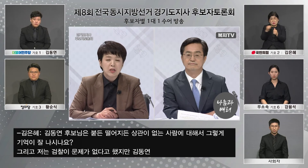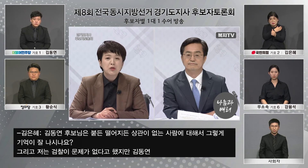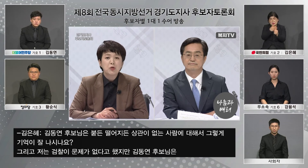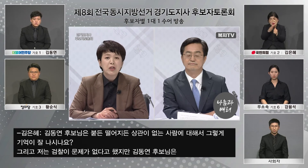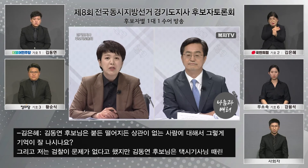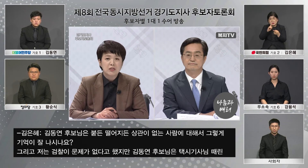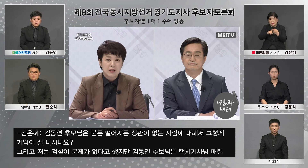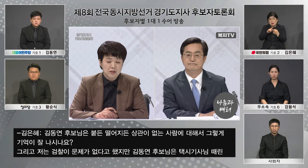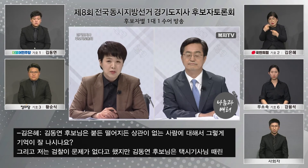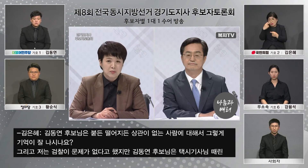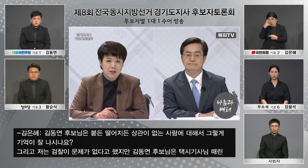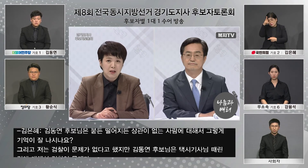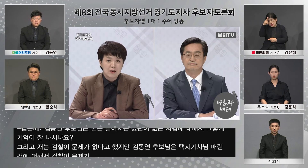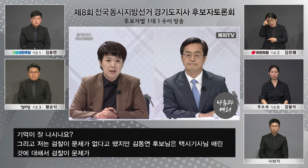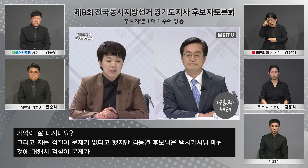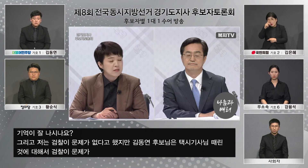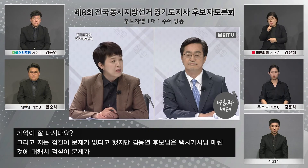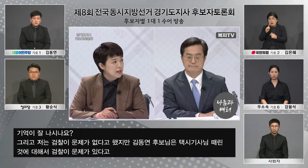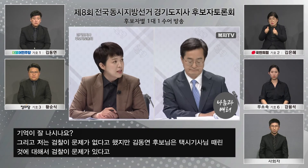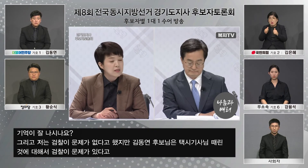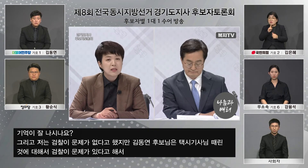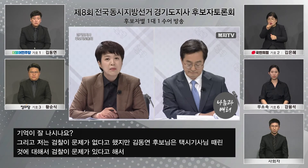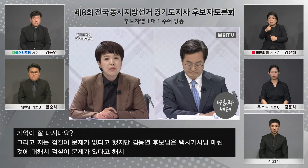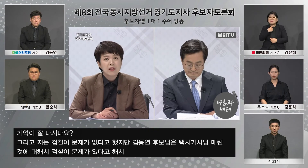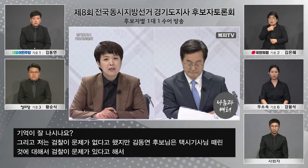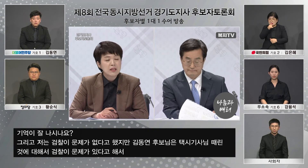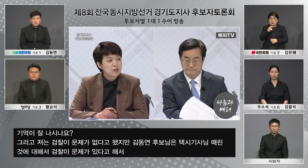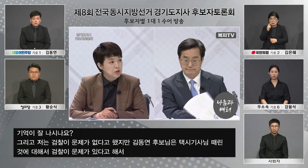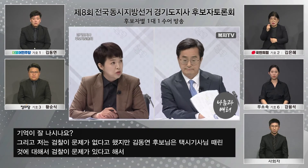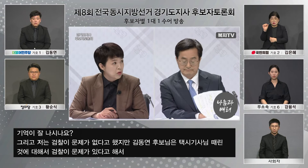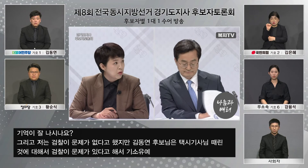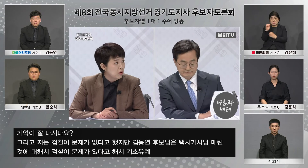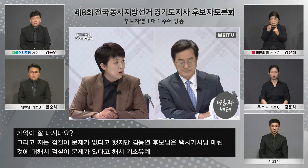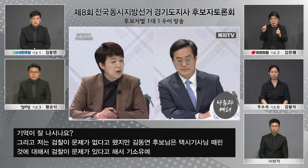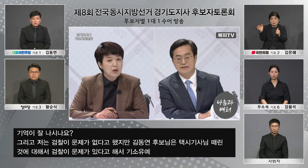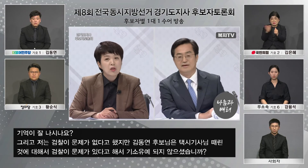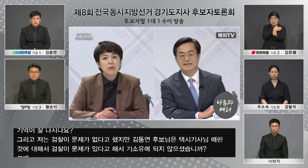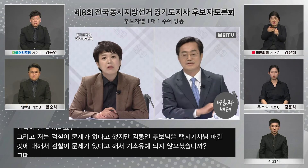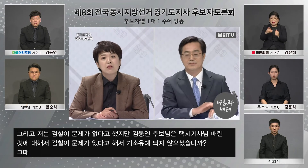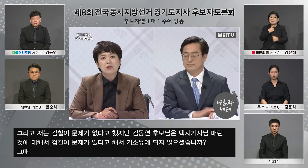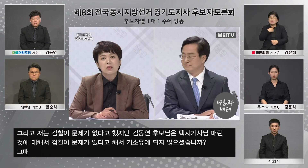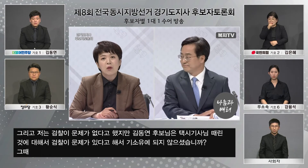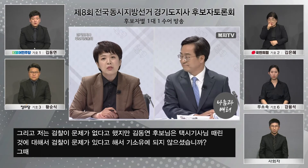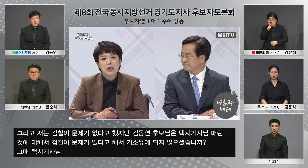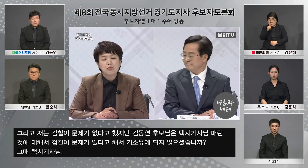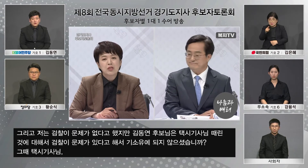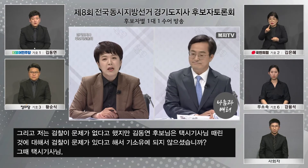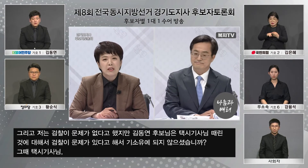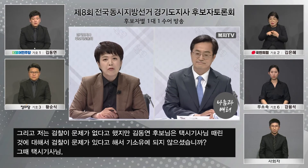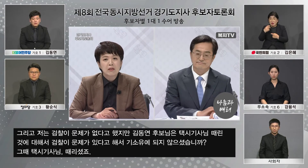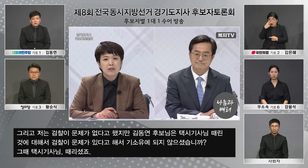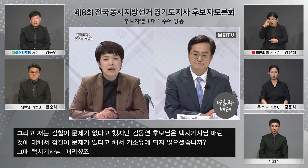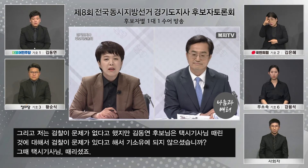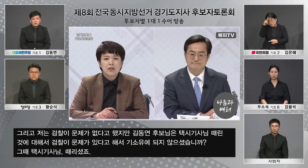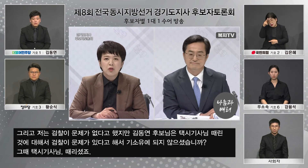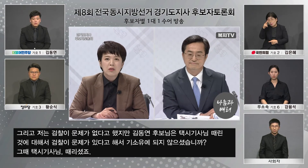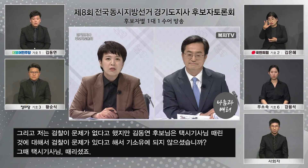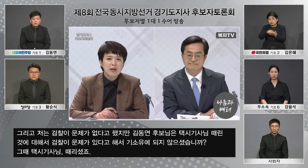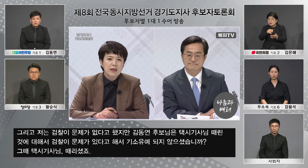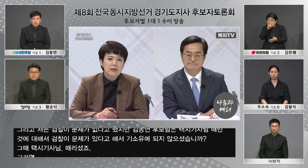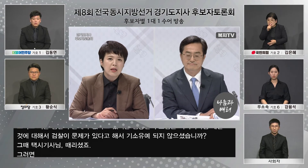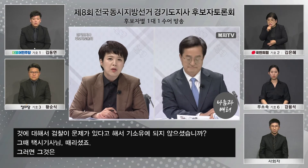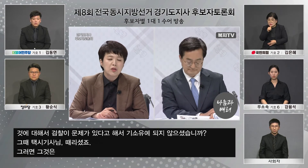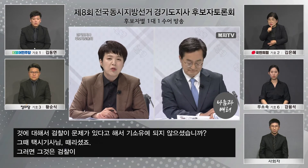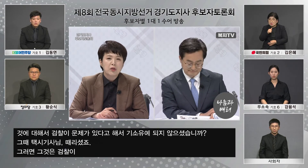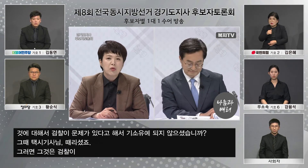문제가 있다고 해서 기소유예되지 않으셨습니까? 그때 택시기사님 때리셨죠. 그러면 그것은 검찰에 문제가 있다고 하는데 저는